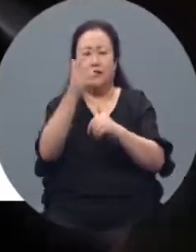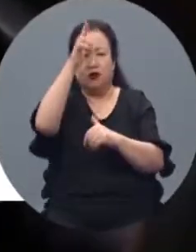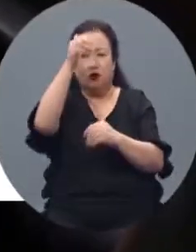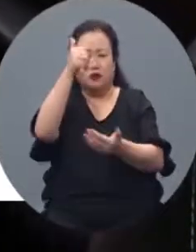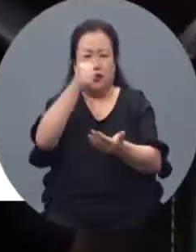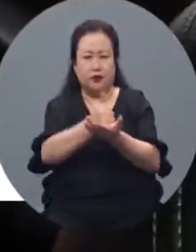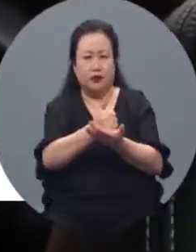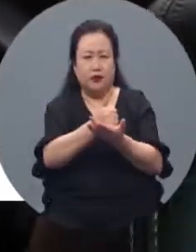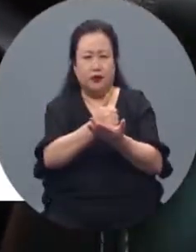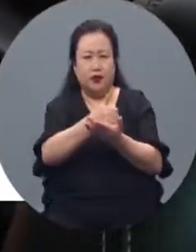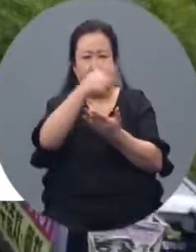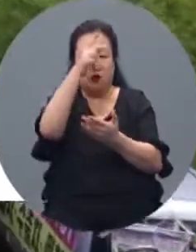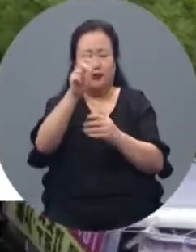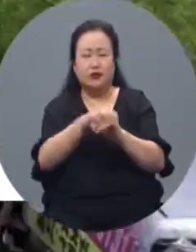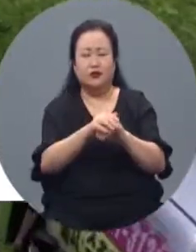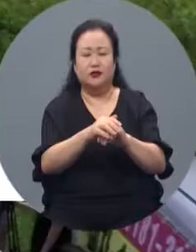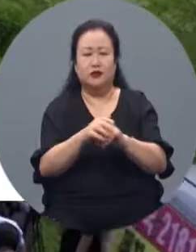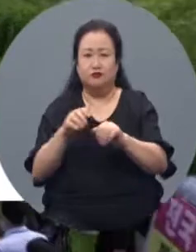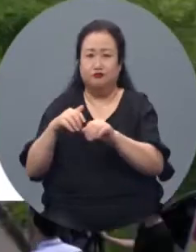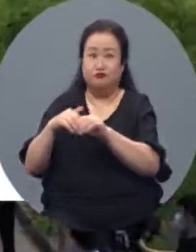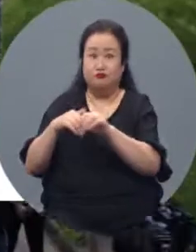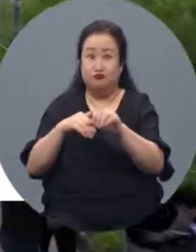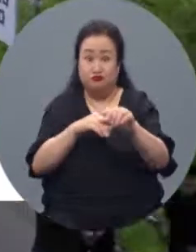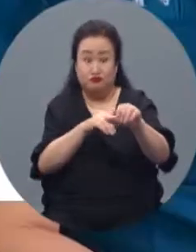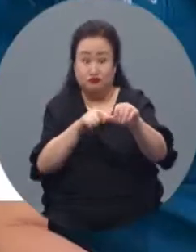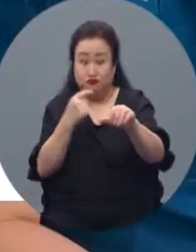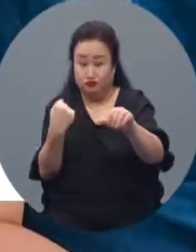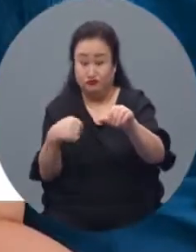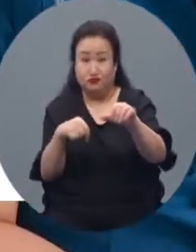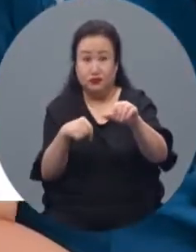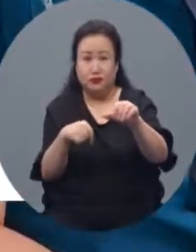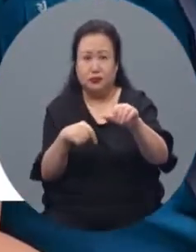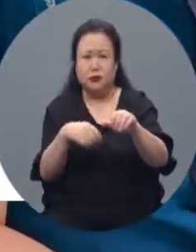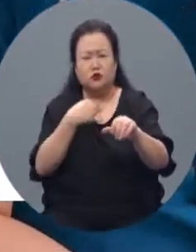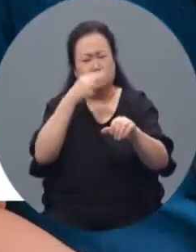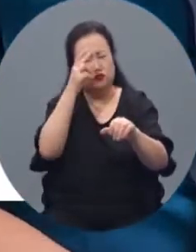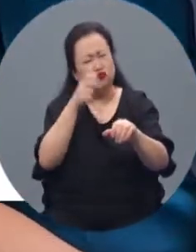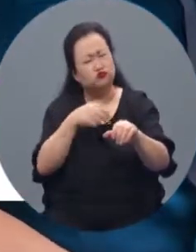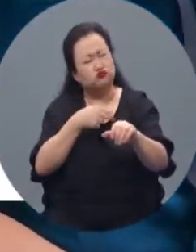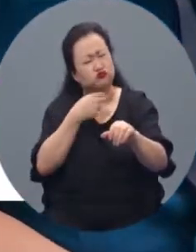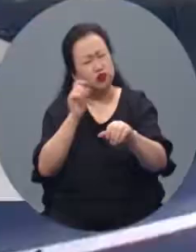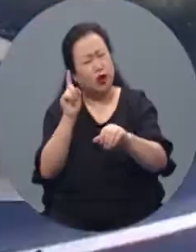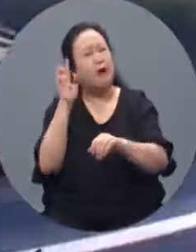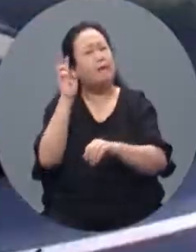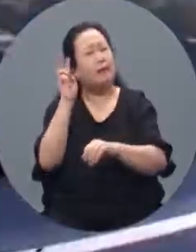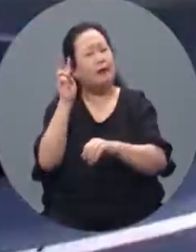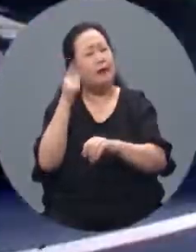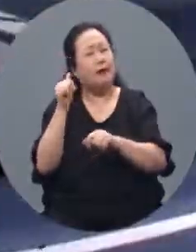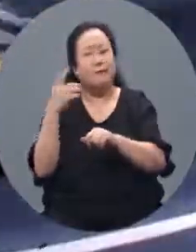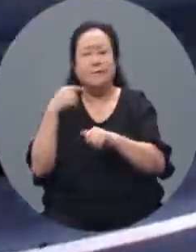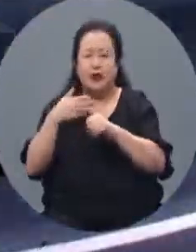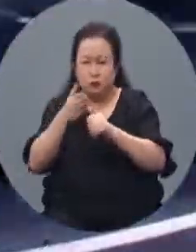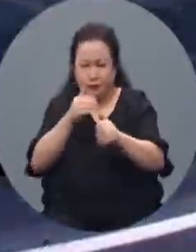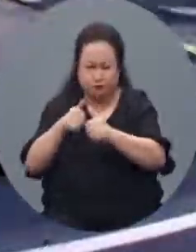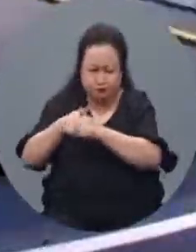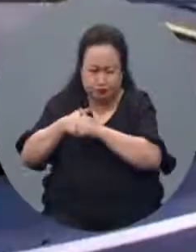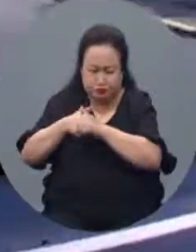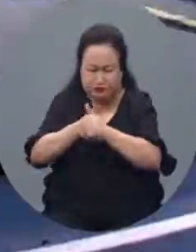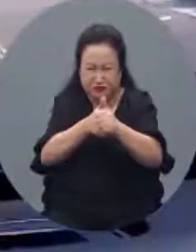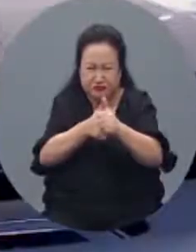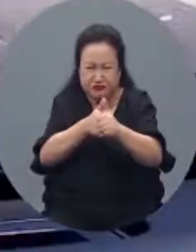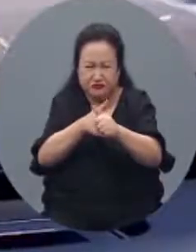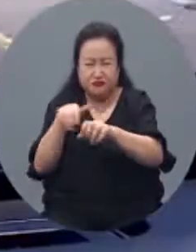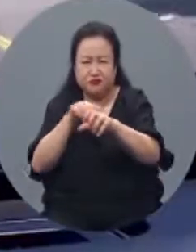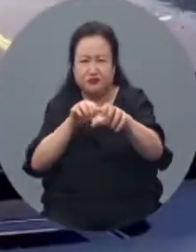비롯한 경찰관들이 탄 차량이 달리고 있었는데 이들은 음주운전 이라고 판단하고 곧바로 추격에 나섰습니다